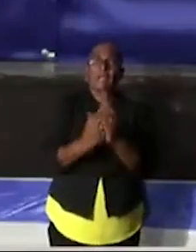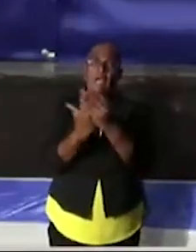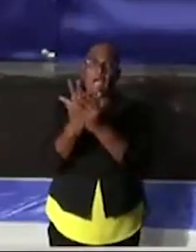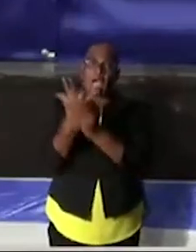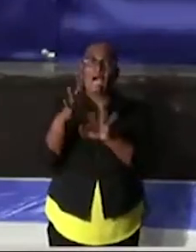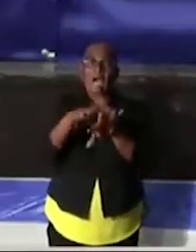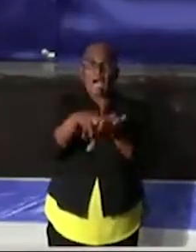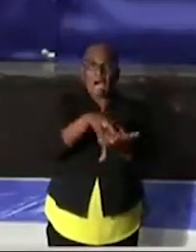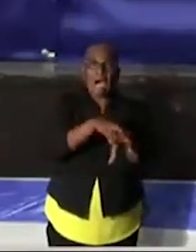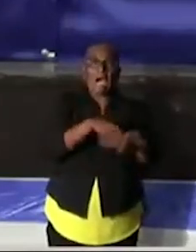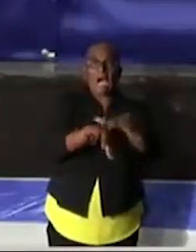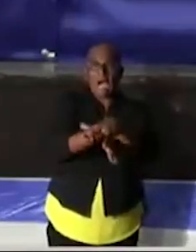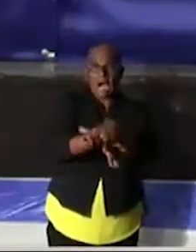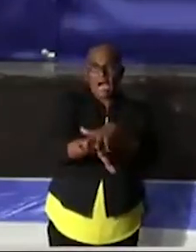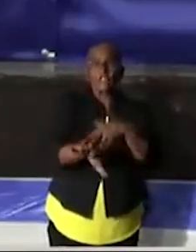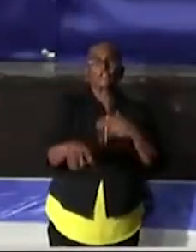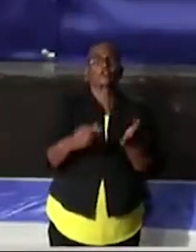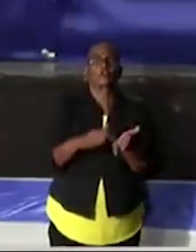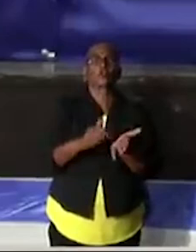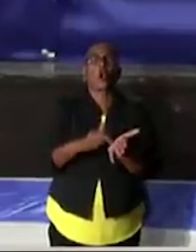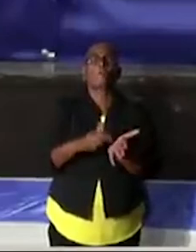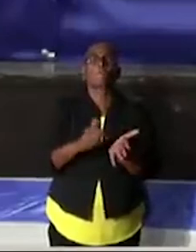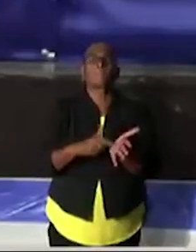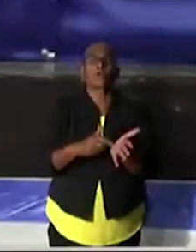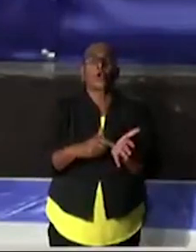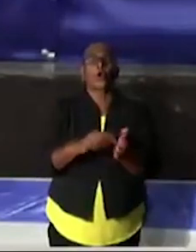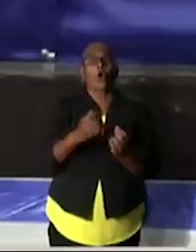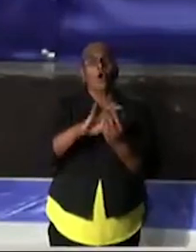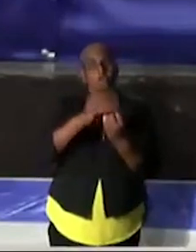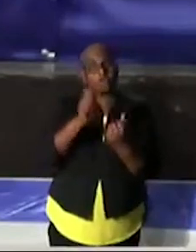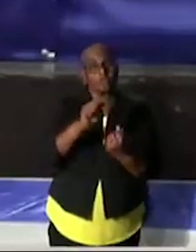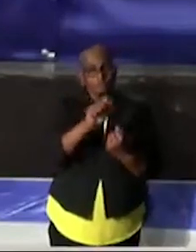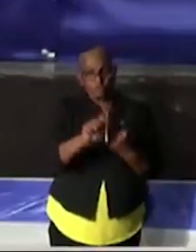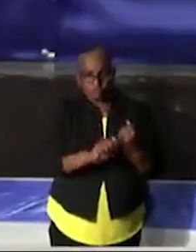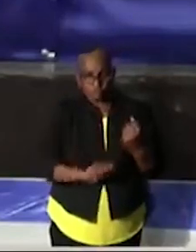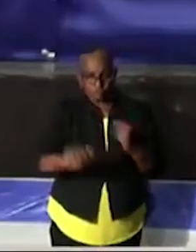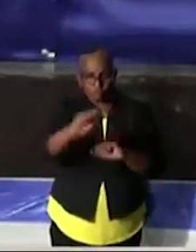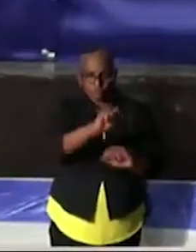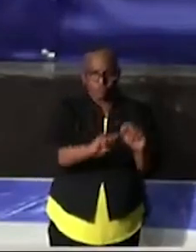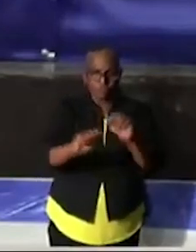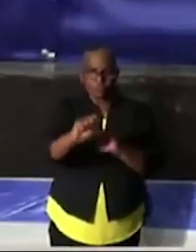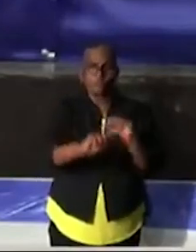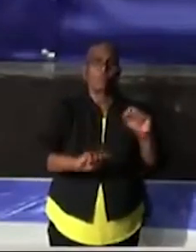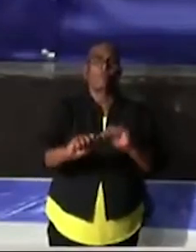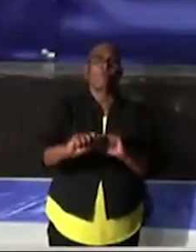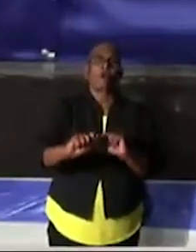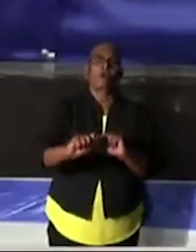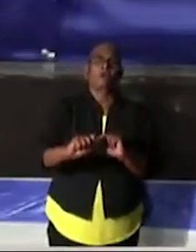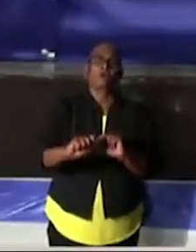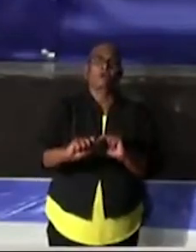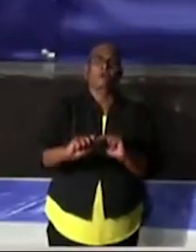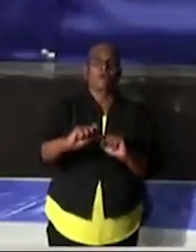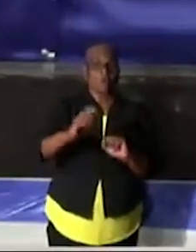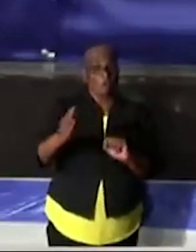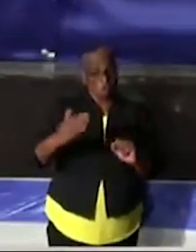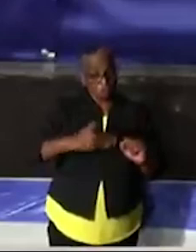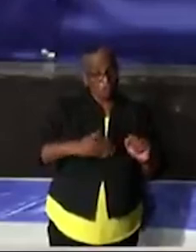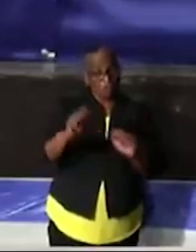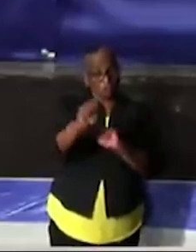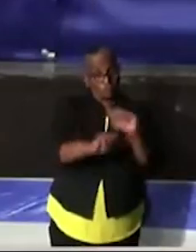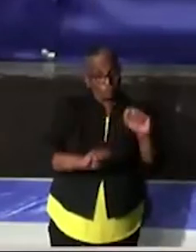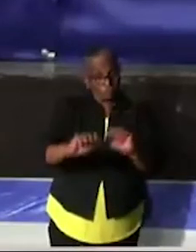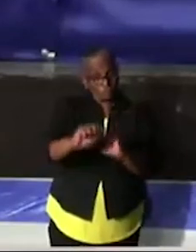te hanteren, gebruiken. En ook nog een sanitizer om daarna en daarvoor, voor je gebruik